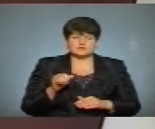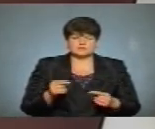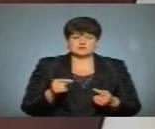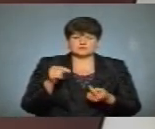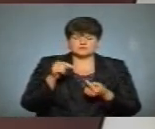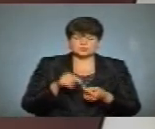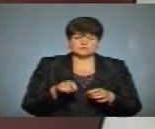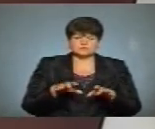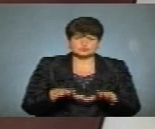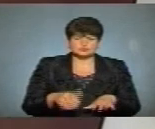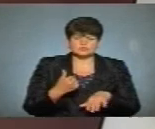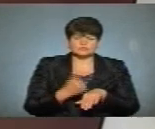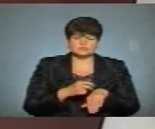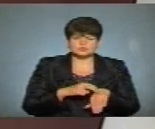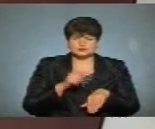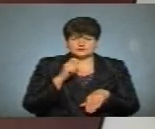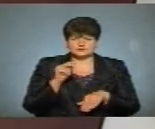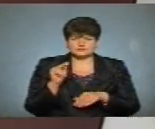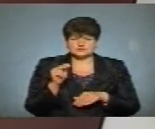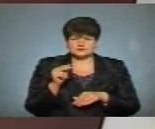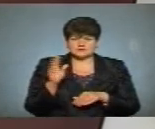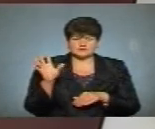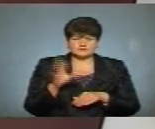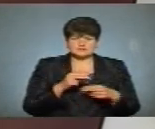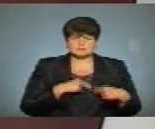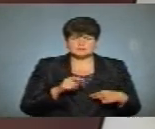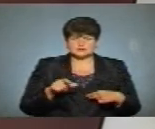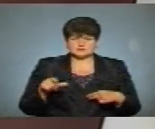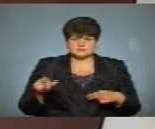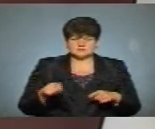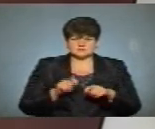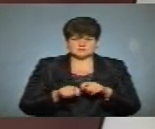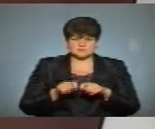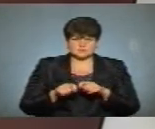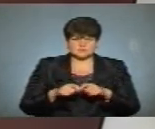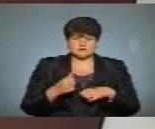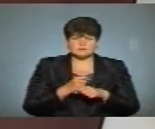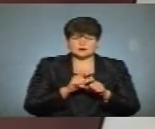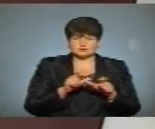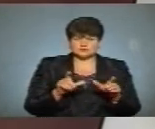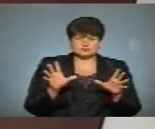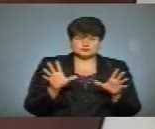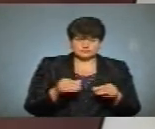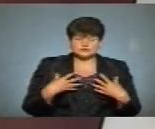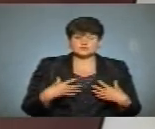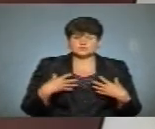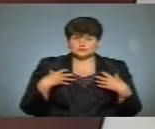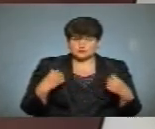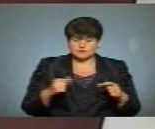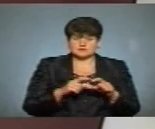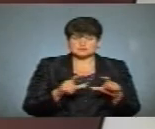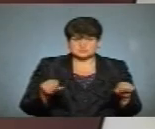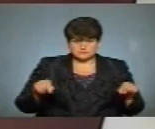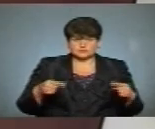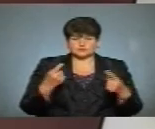головного санітарного лікаря України, в четвер усіх працівників садка протестують лабораторно рано. Якщо всі здорові, заклад